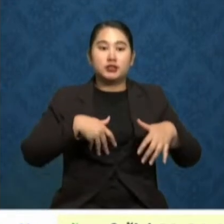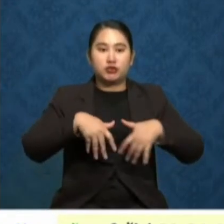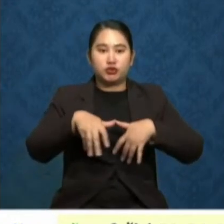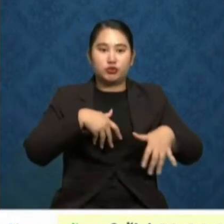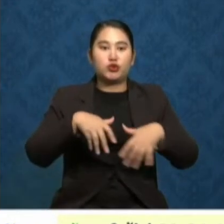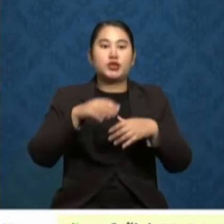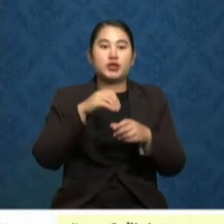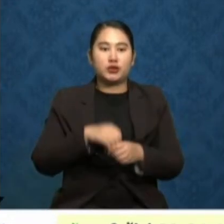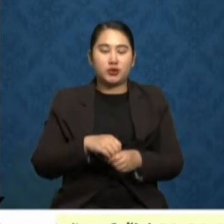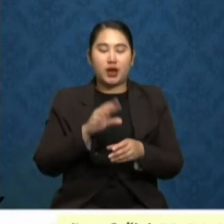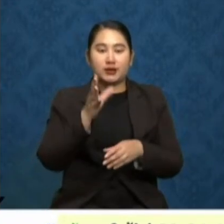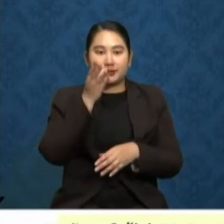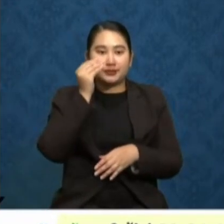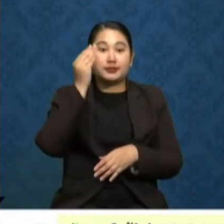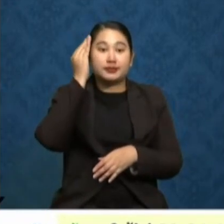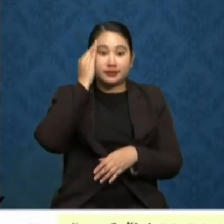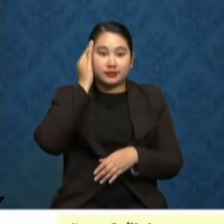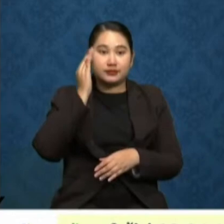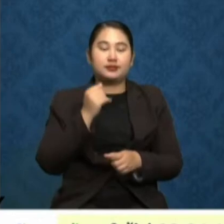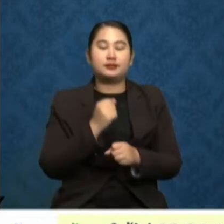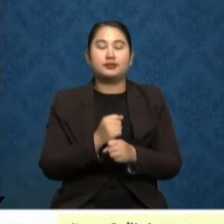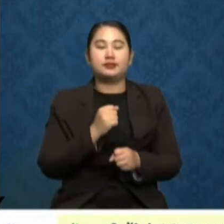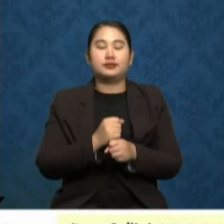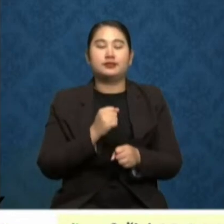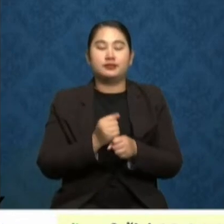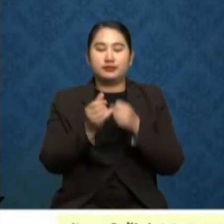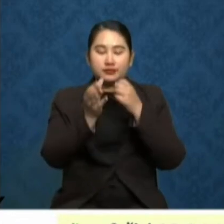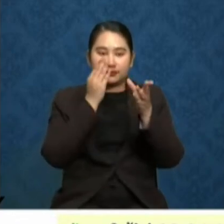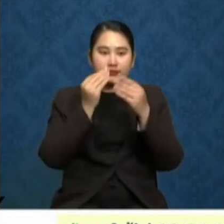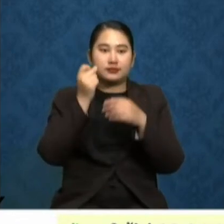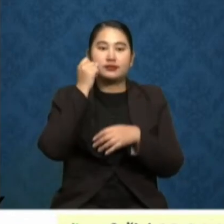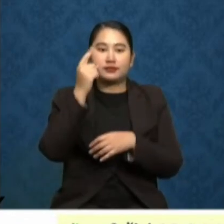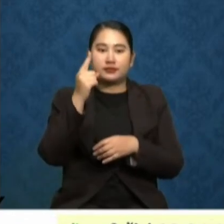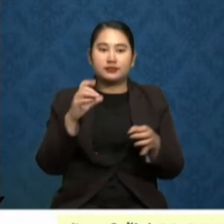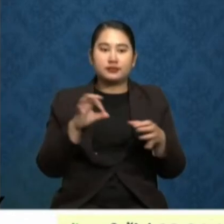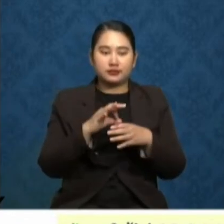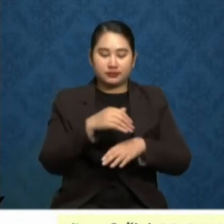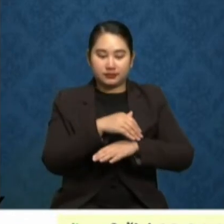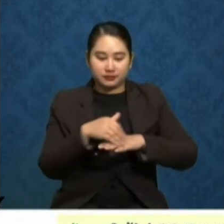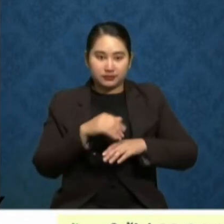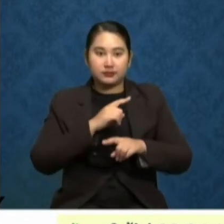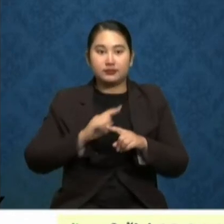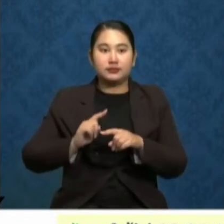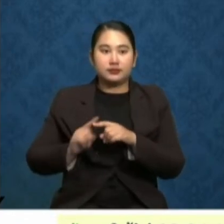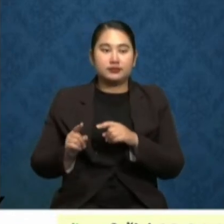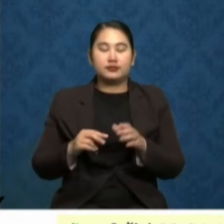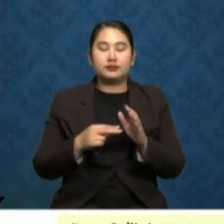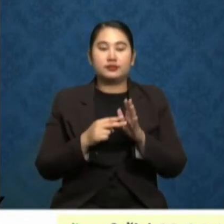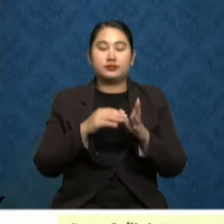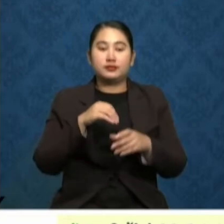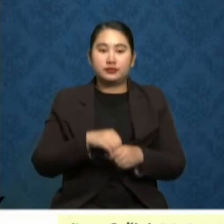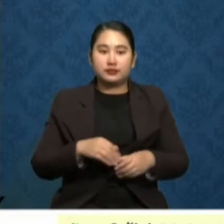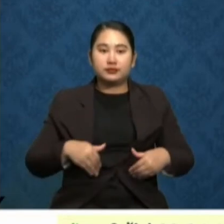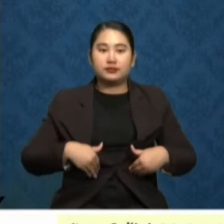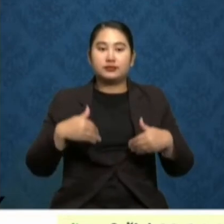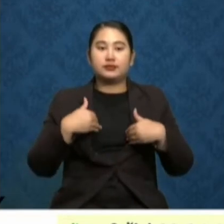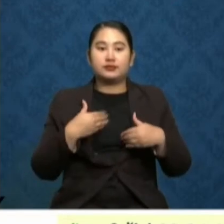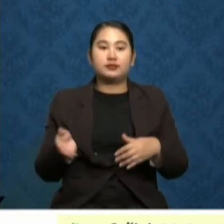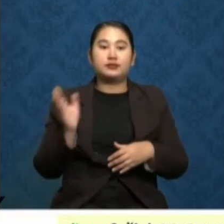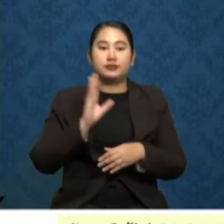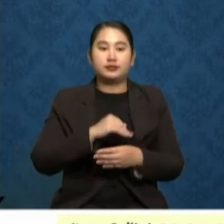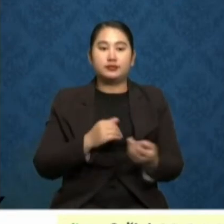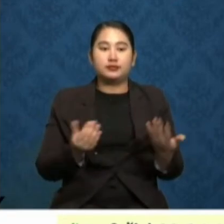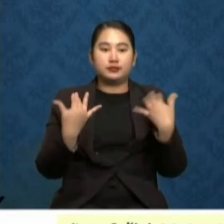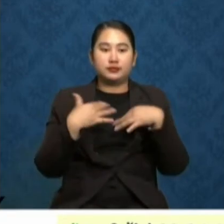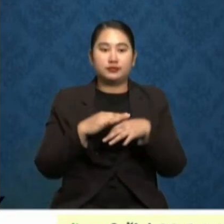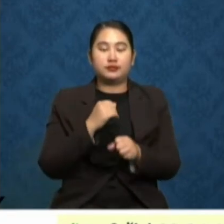จนนพืนที่ได้รับทราบและเป็การสร้างการรับรู้ การเข้าใจแวเขตเพื่อการอยู่อัศัยทํากินร่วมกัน